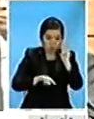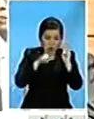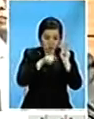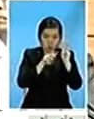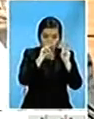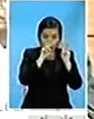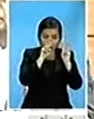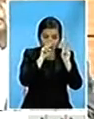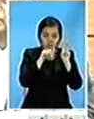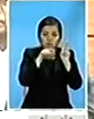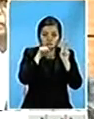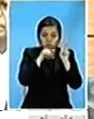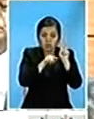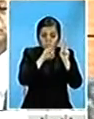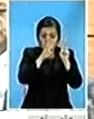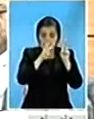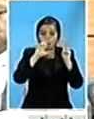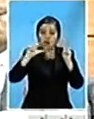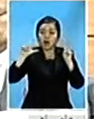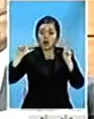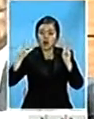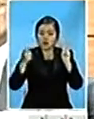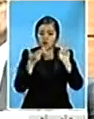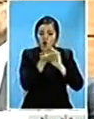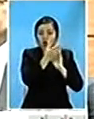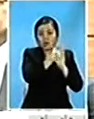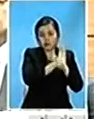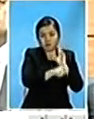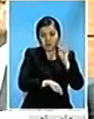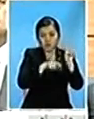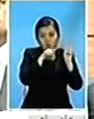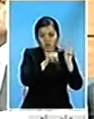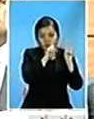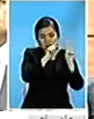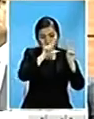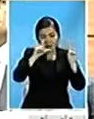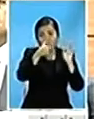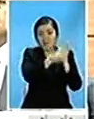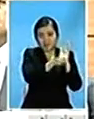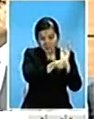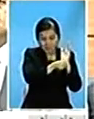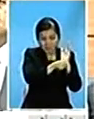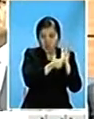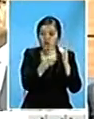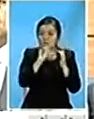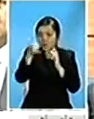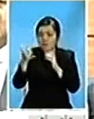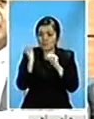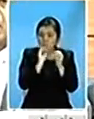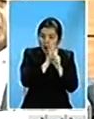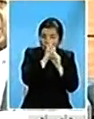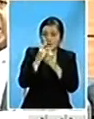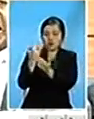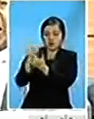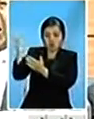ทนะครับก็ต้องขอจากประชาชนมา 2.1 ล้านล้านบาทในรูปของเงินภาษีกู้ยืมเพิ่มเติมมาอีก 300,000 ล้าน